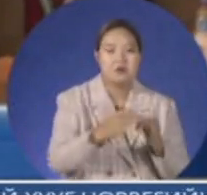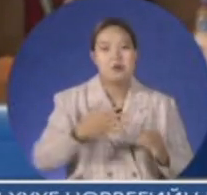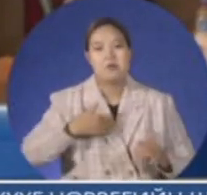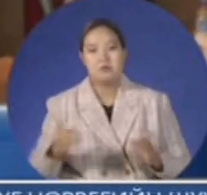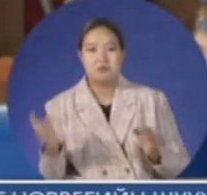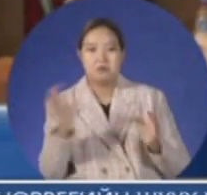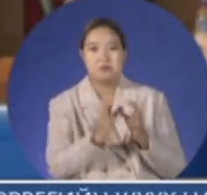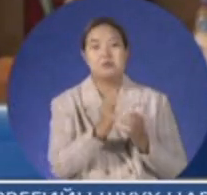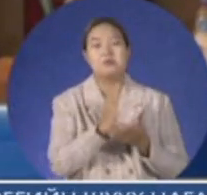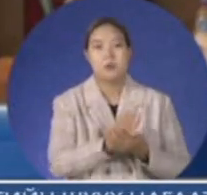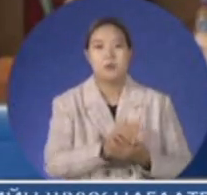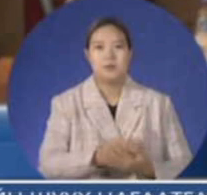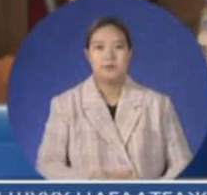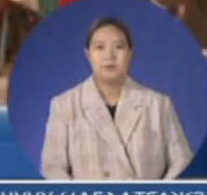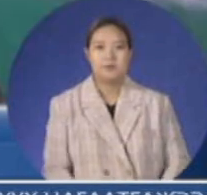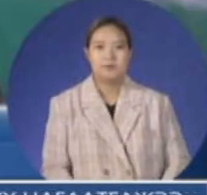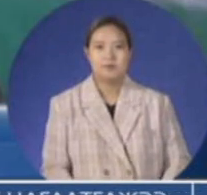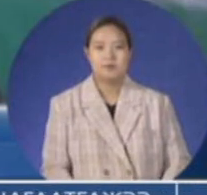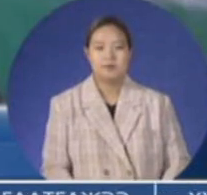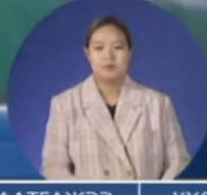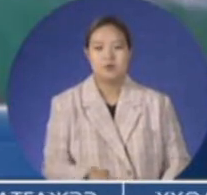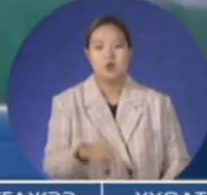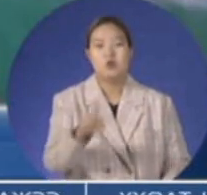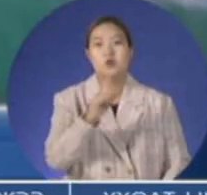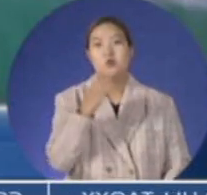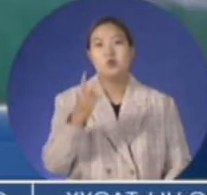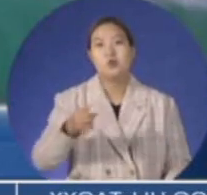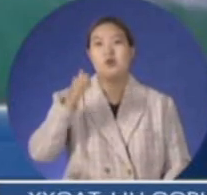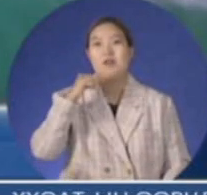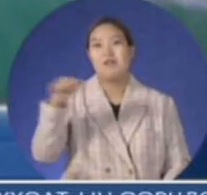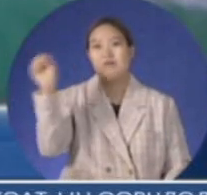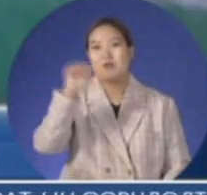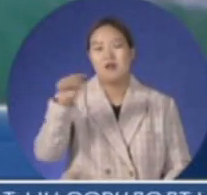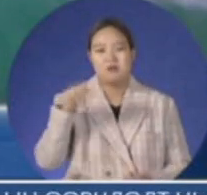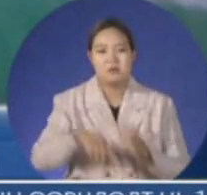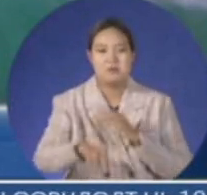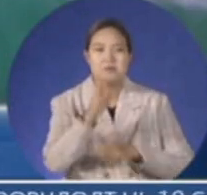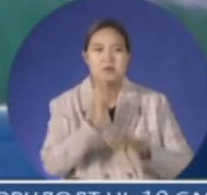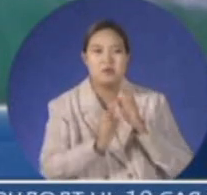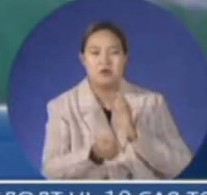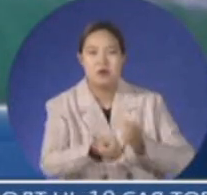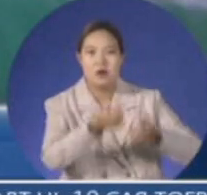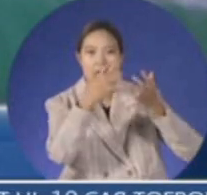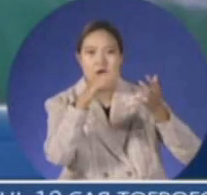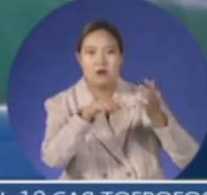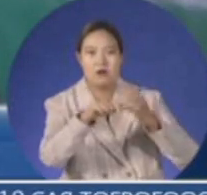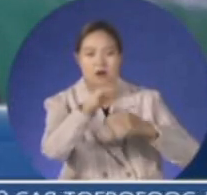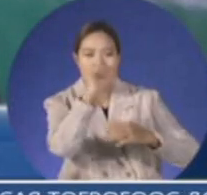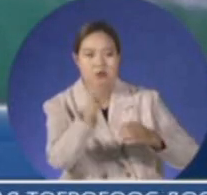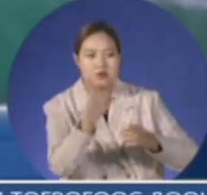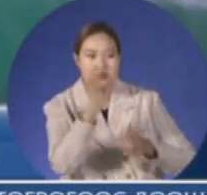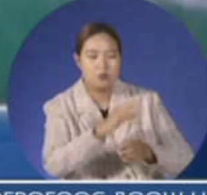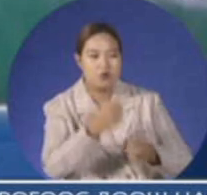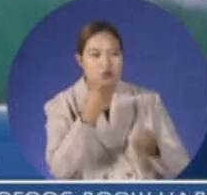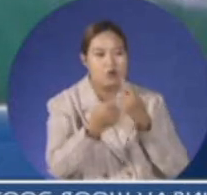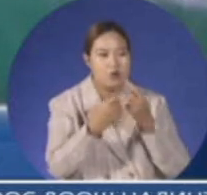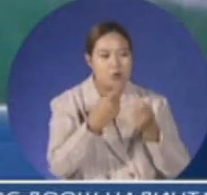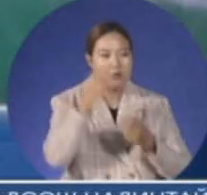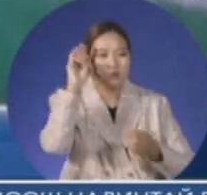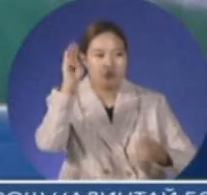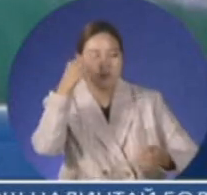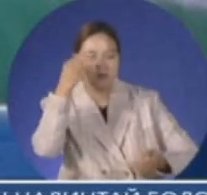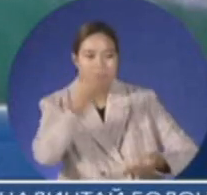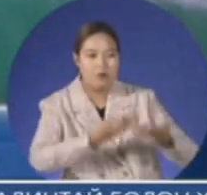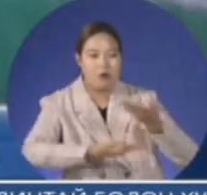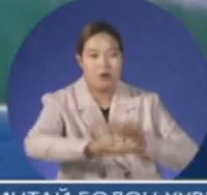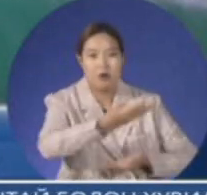байна. Зүүн хойд Азийн хотуудад тулгарч байгаа асуудлууд дээрх одоо зөвлөмж туршлагаа бас хуваалцж байна. Ялангуяа энэ дотор